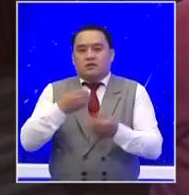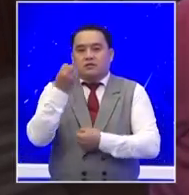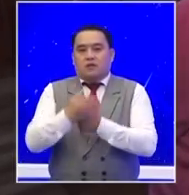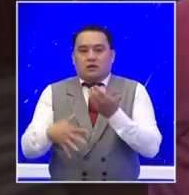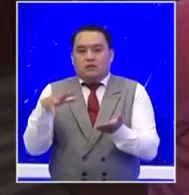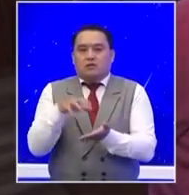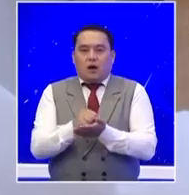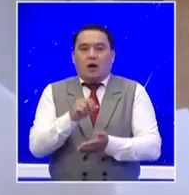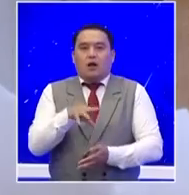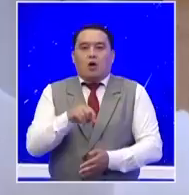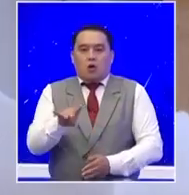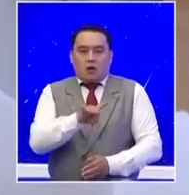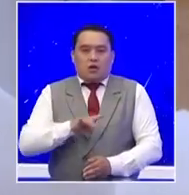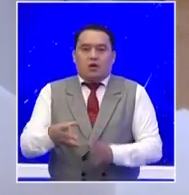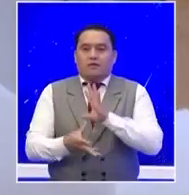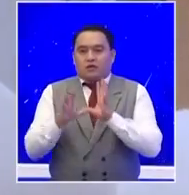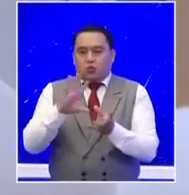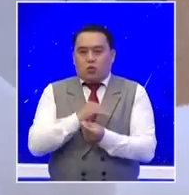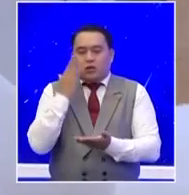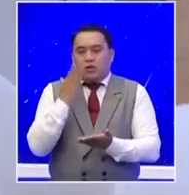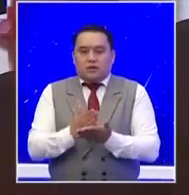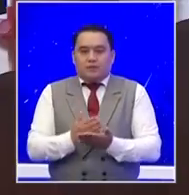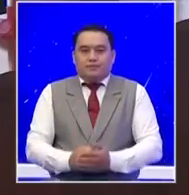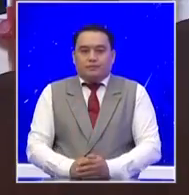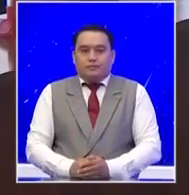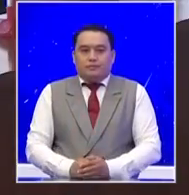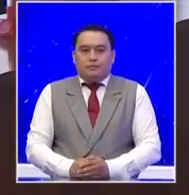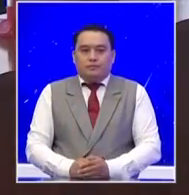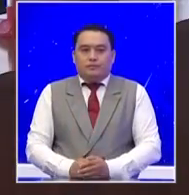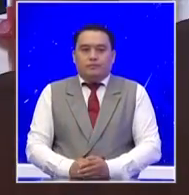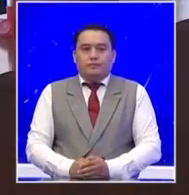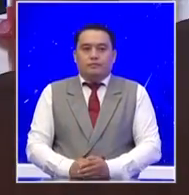занятости Алакольского района. Результаты уже налицо.